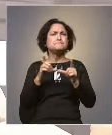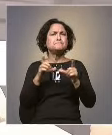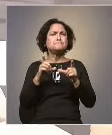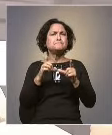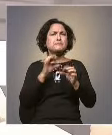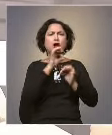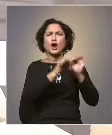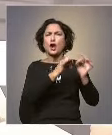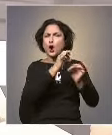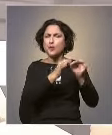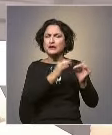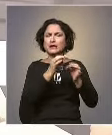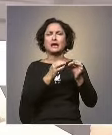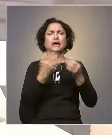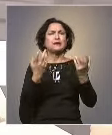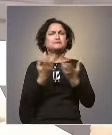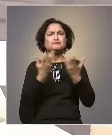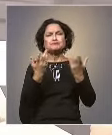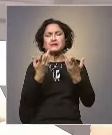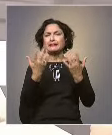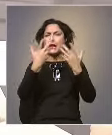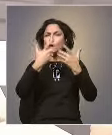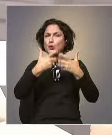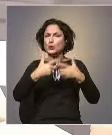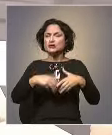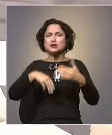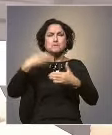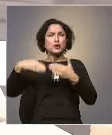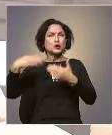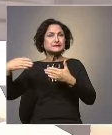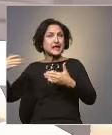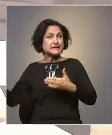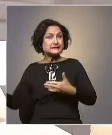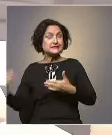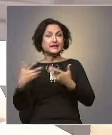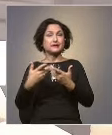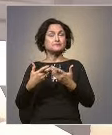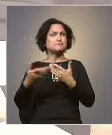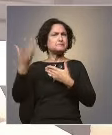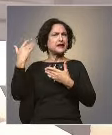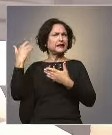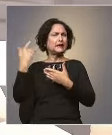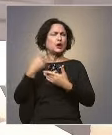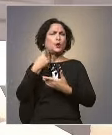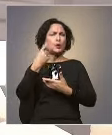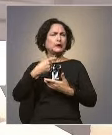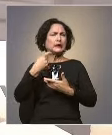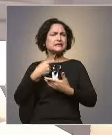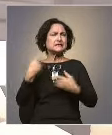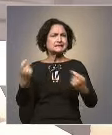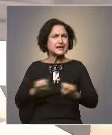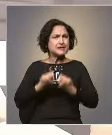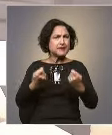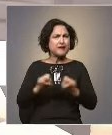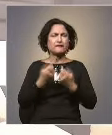реални технологични процеси. Преди години се занимавахме с един много интересен проект